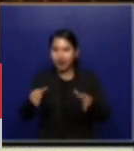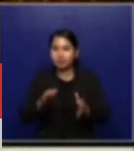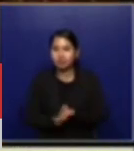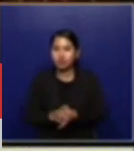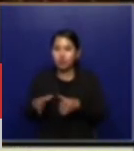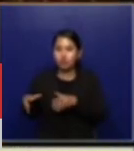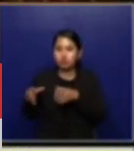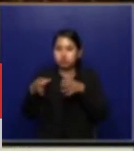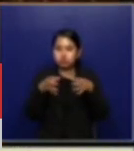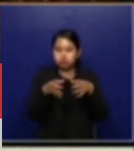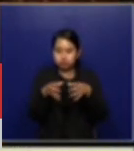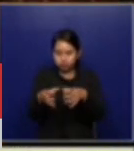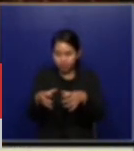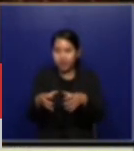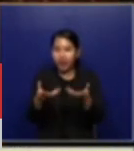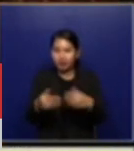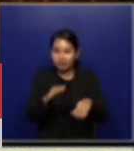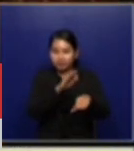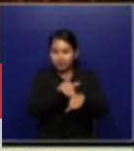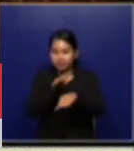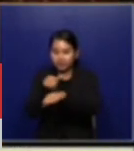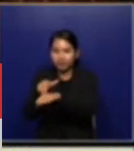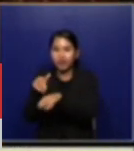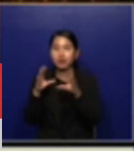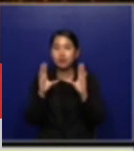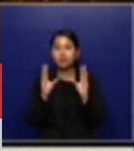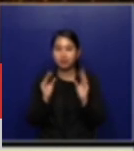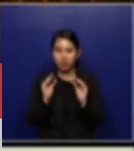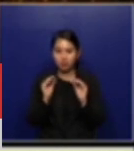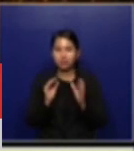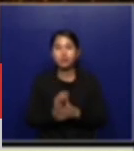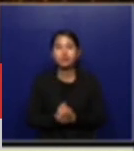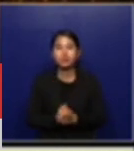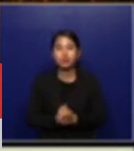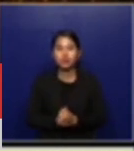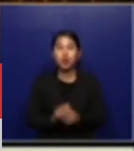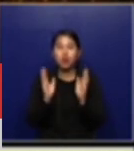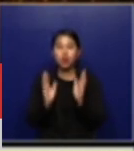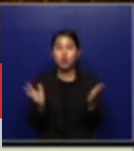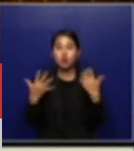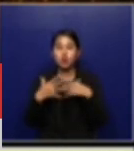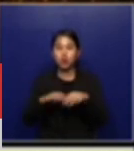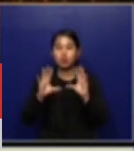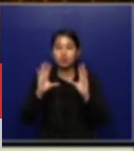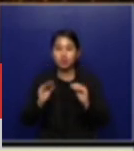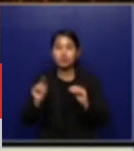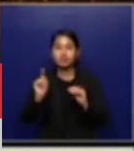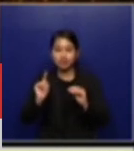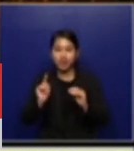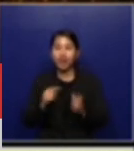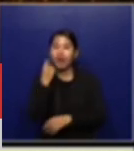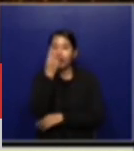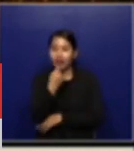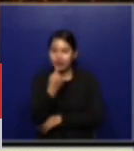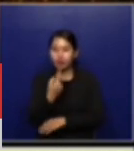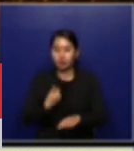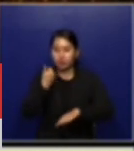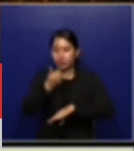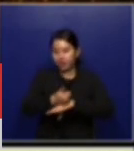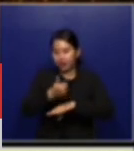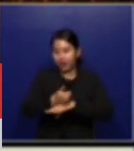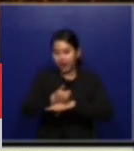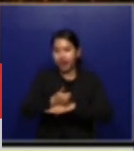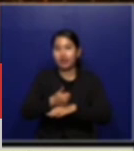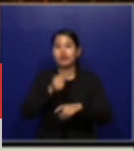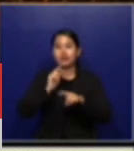นองหานแล้วก็เรียกผู้เกี่ยวข้องมาประชุมนะครับวันนั้นผู้ที่มาประชุมก็มีทั้งในอำเภอส่วนราชการที่เกี่ยวข้องทั้งหมดแล้วก็ที่ส